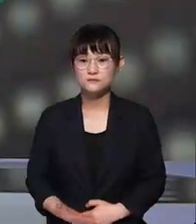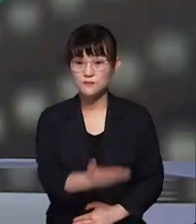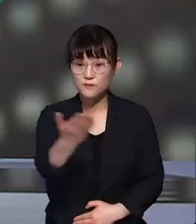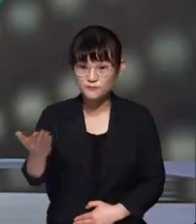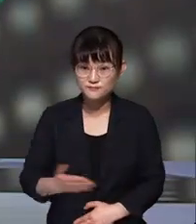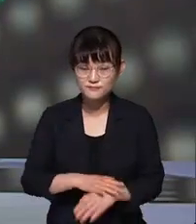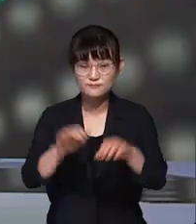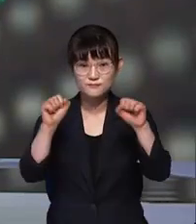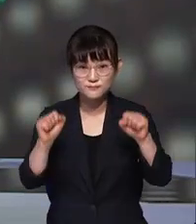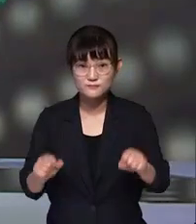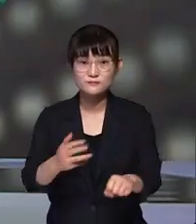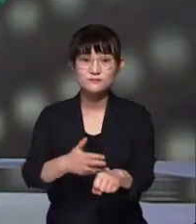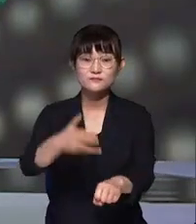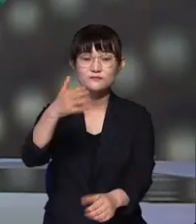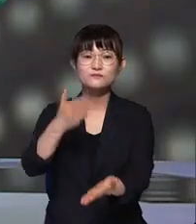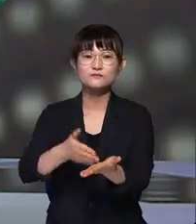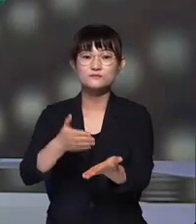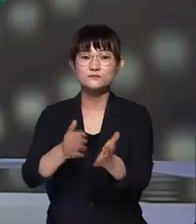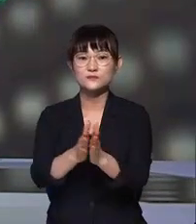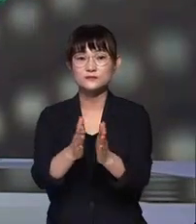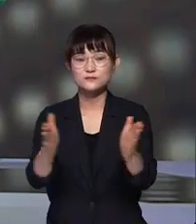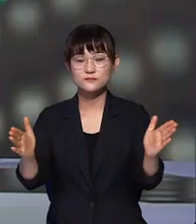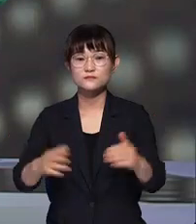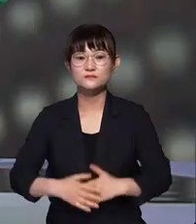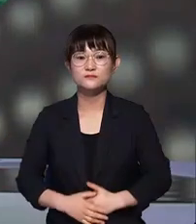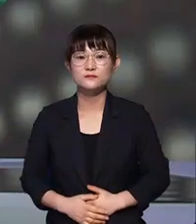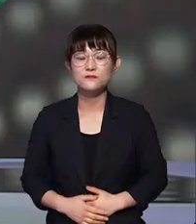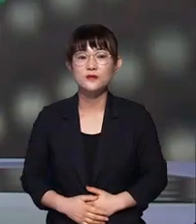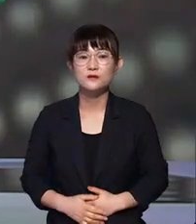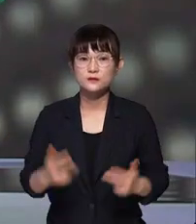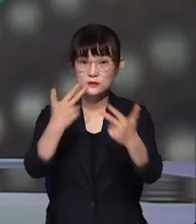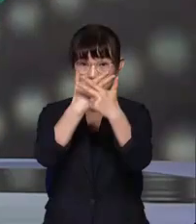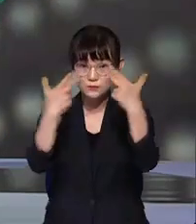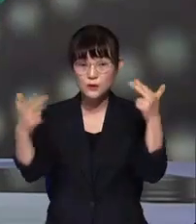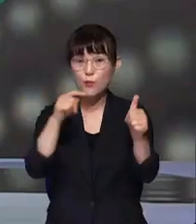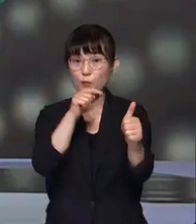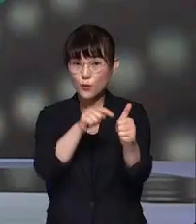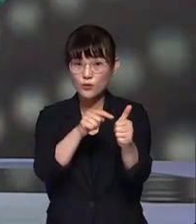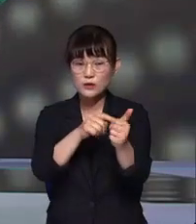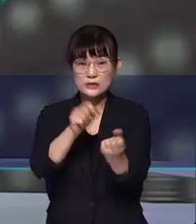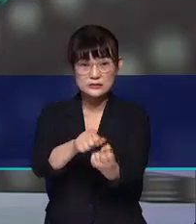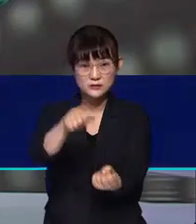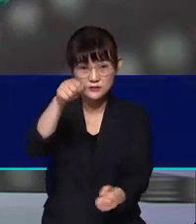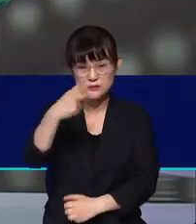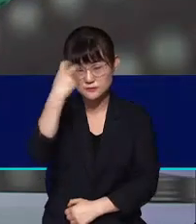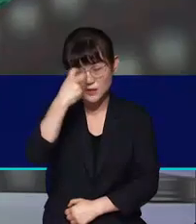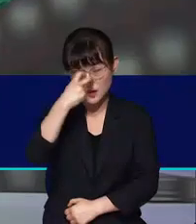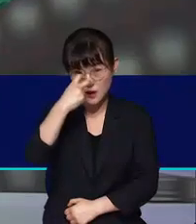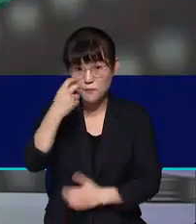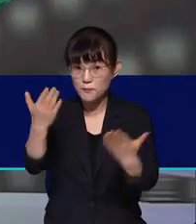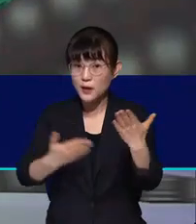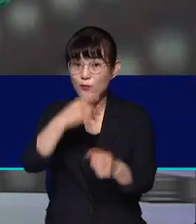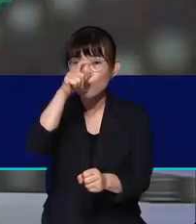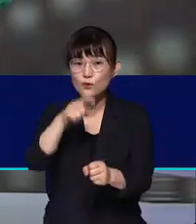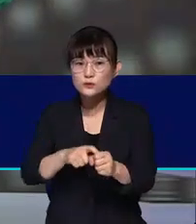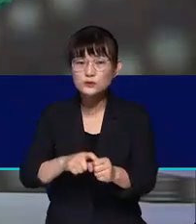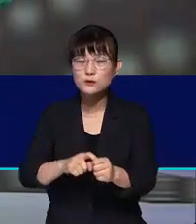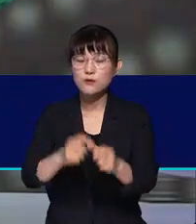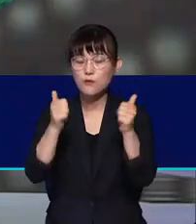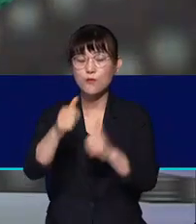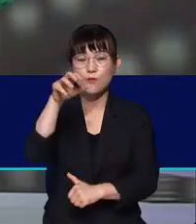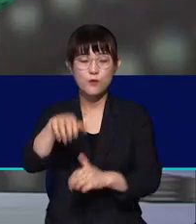시청자 여러분 안녕하십니까? KBC 8시 뉴스입니다. 더불어민주당 이재명 대표가 영장실질심사를 받기 위해